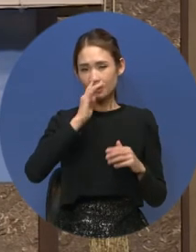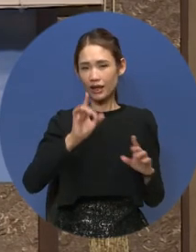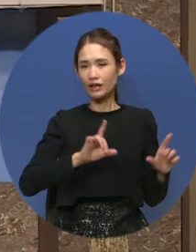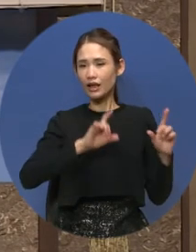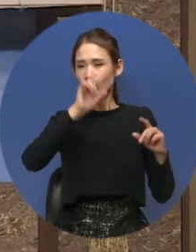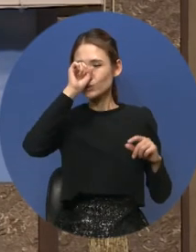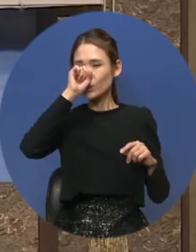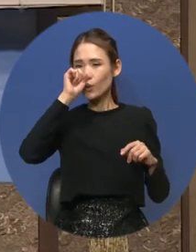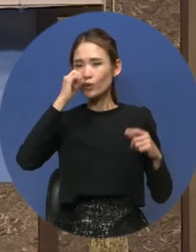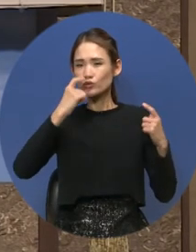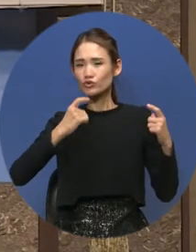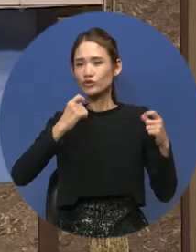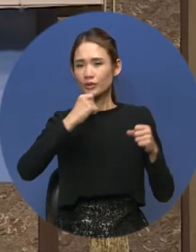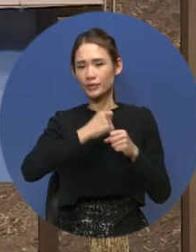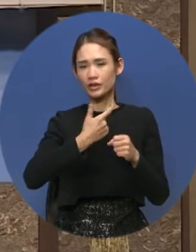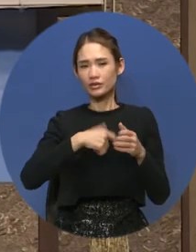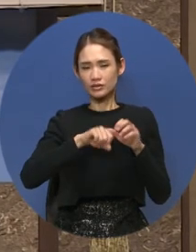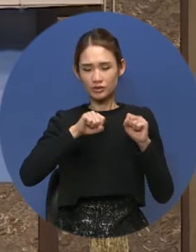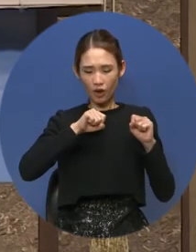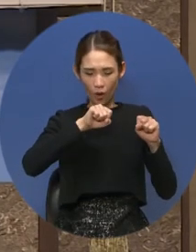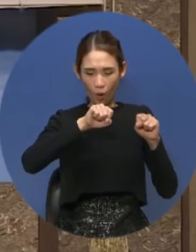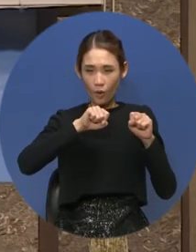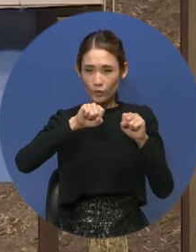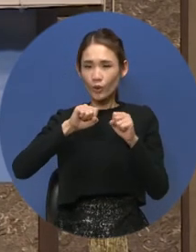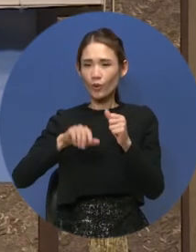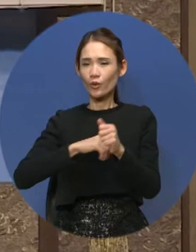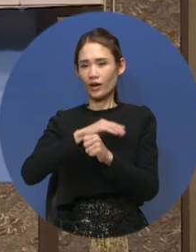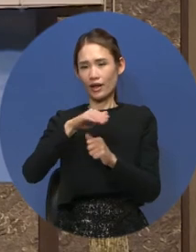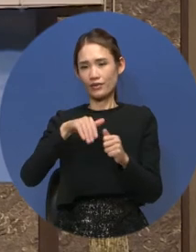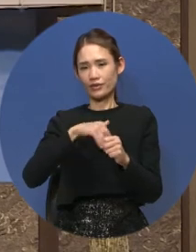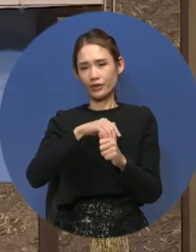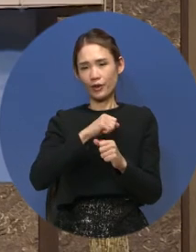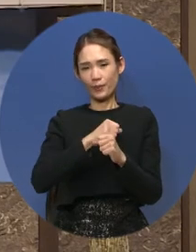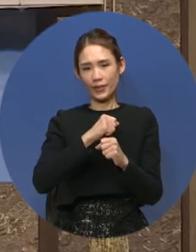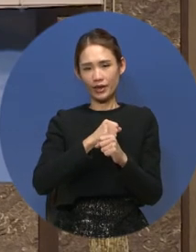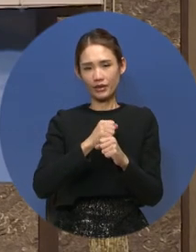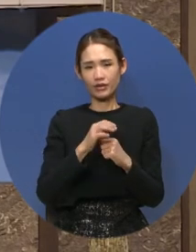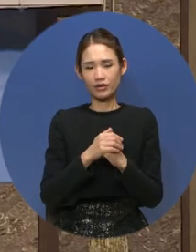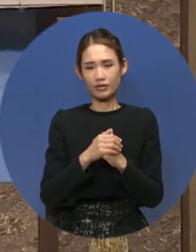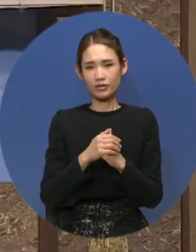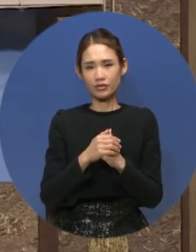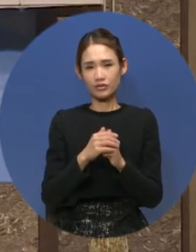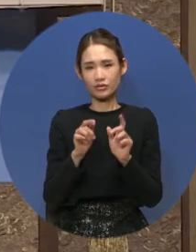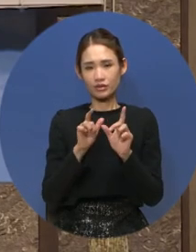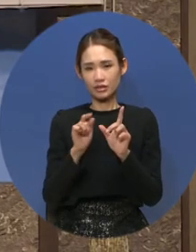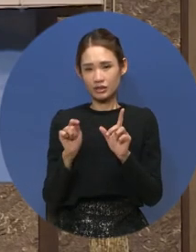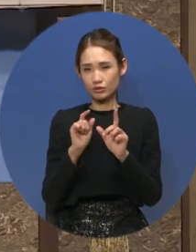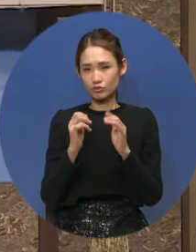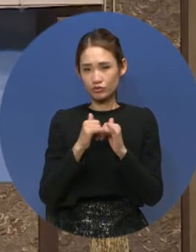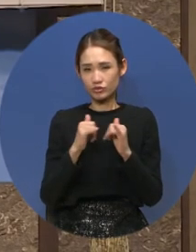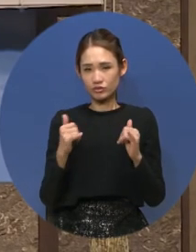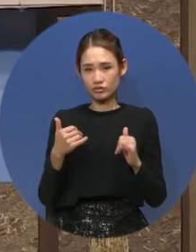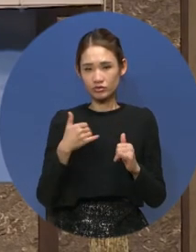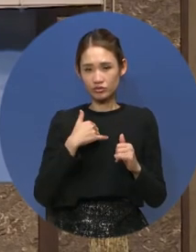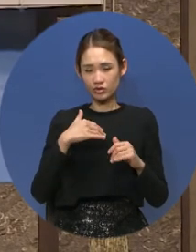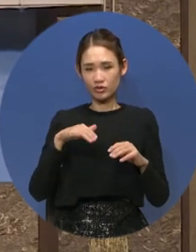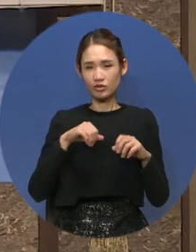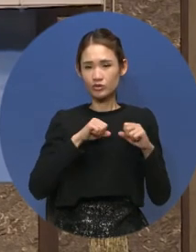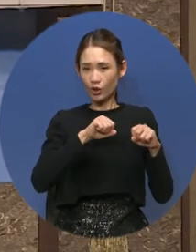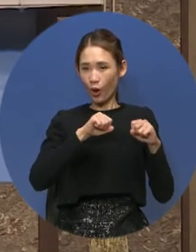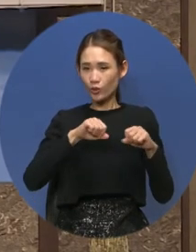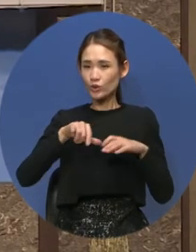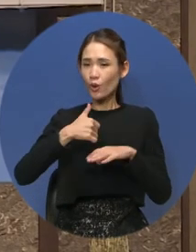되기 위해서는 청소 환경이 중요하다고 봅니다. 그래서 일부 구민들은 저보고